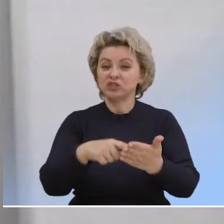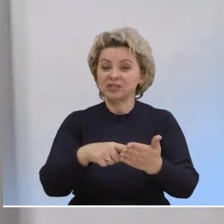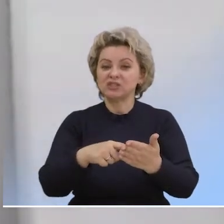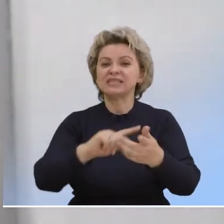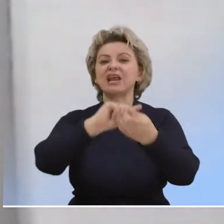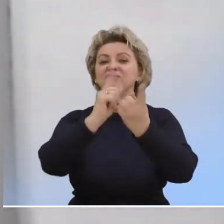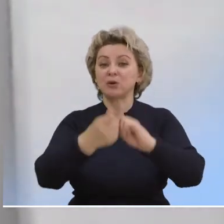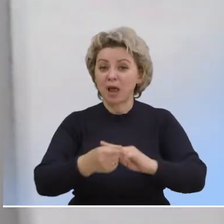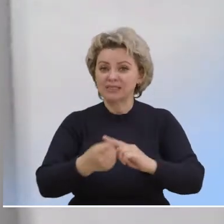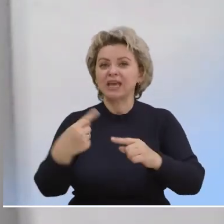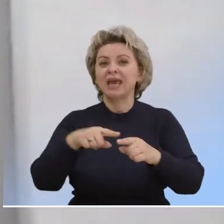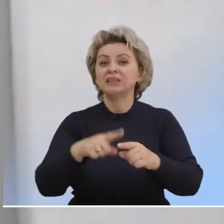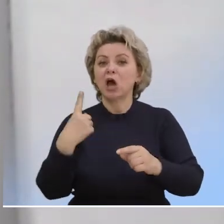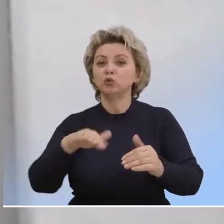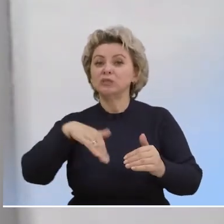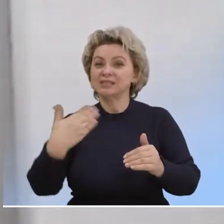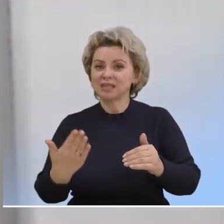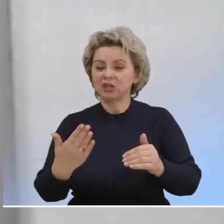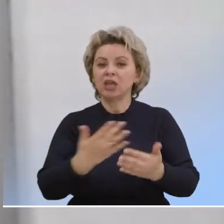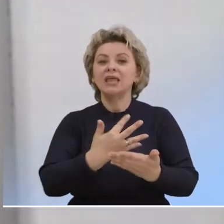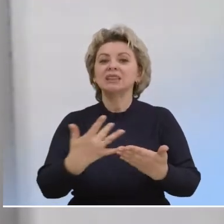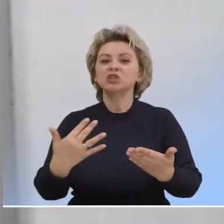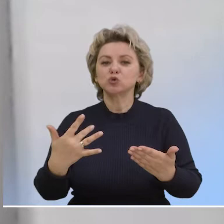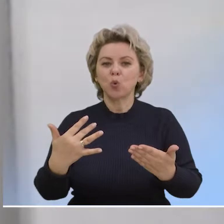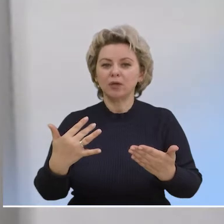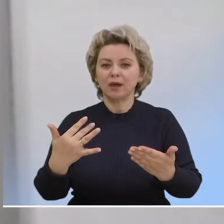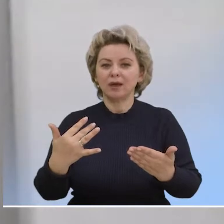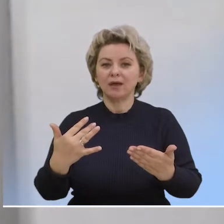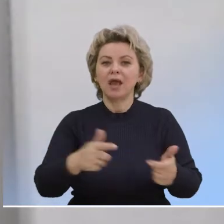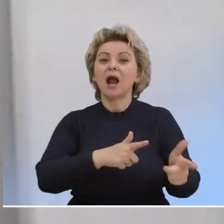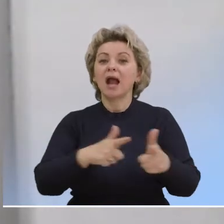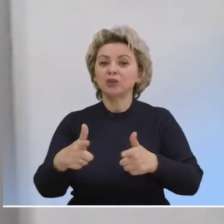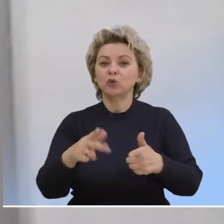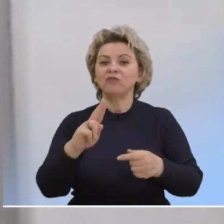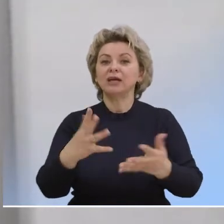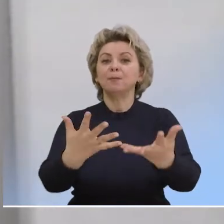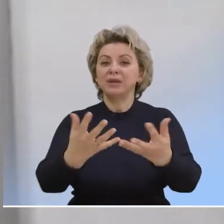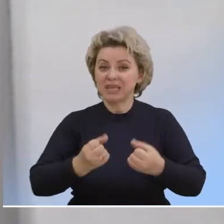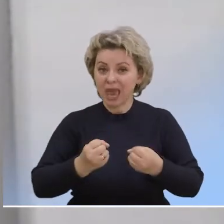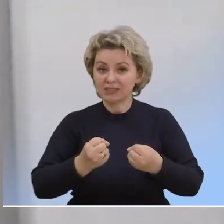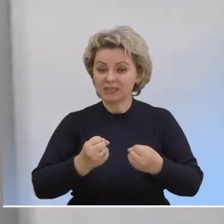цифровой трансформации, это, с одной стороны, насколько готовы